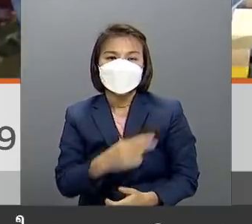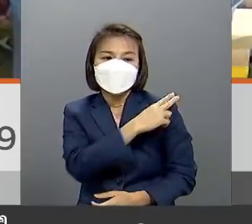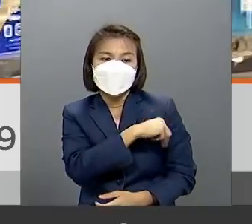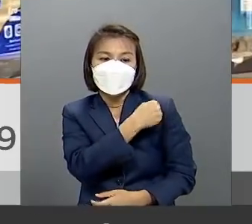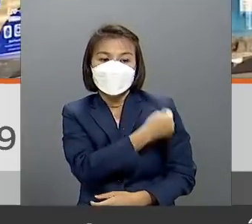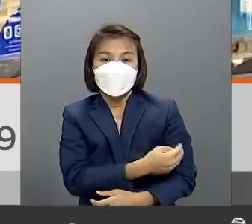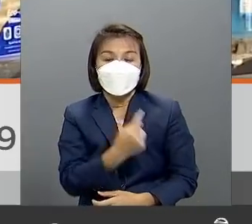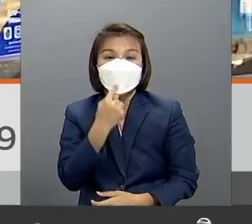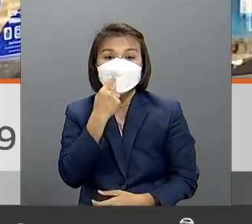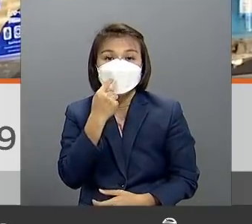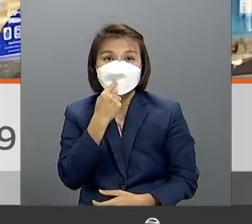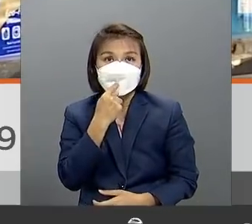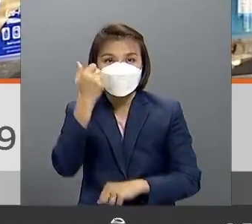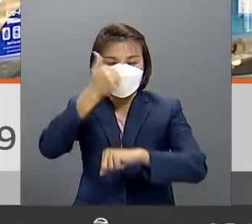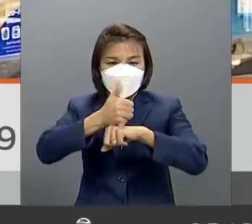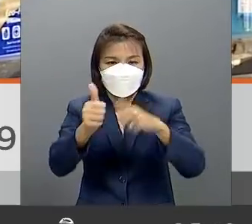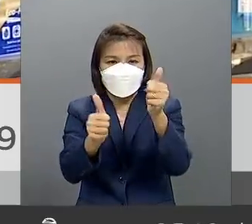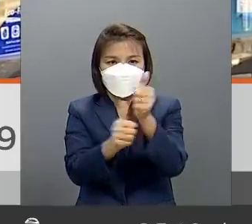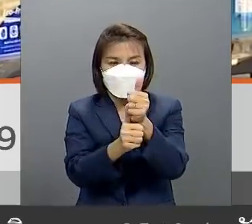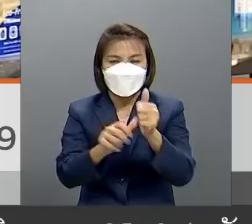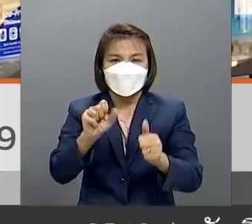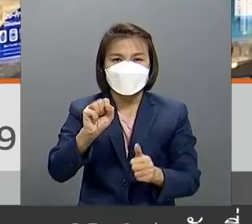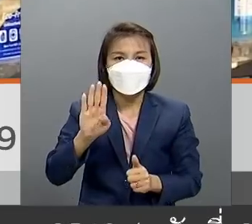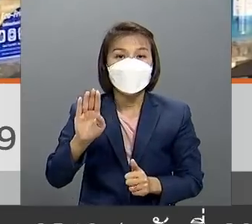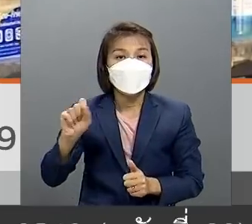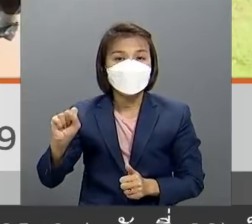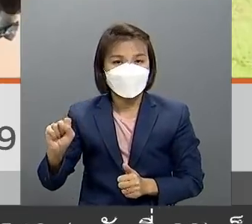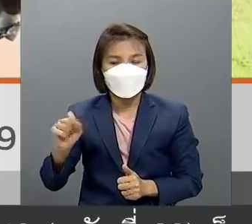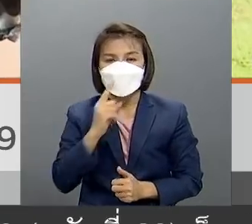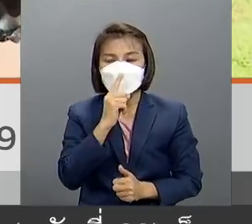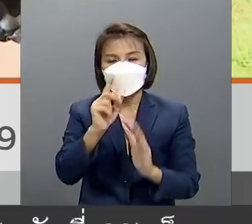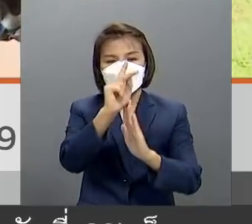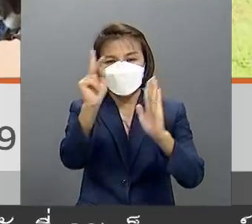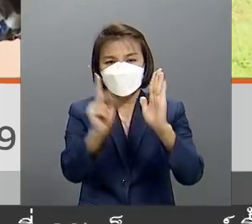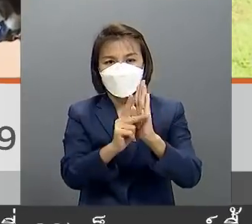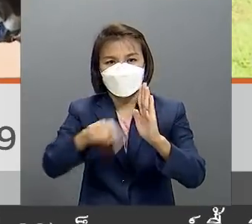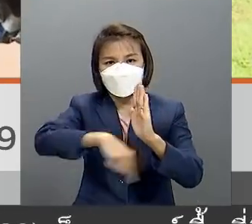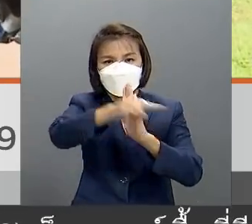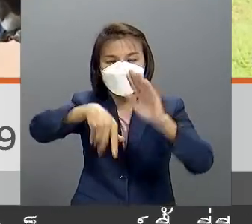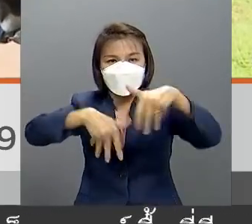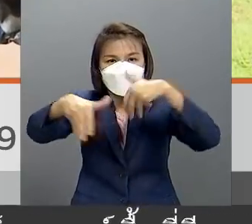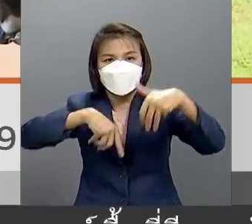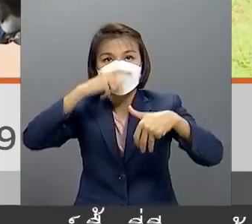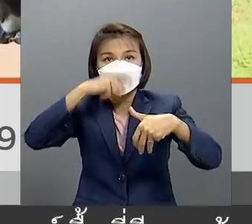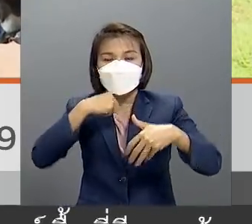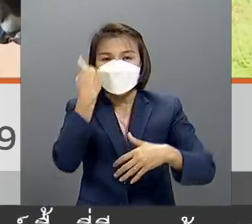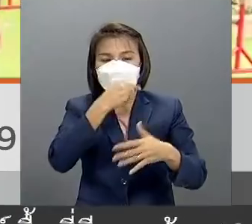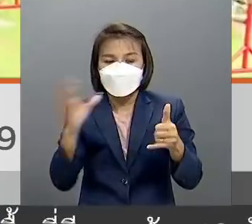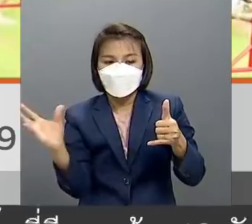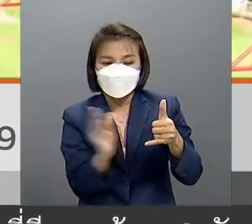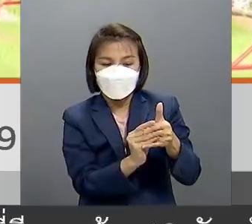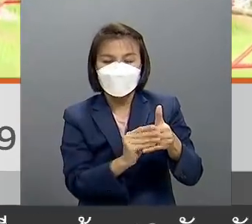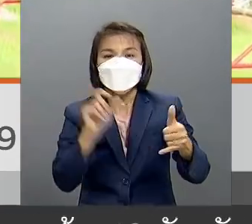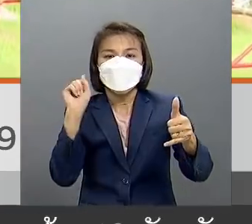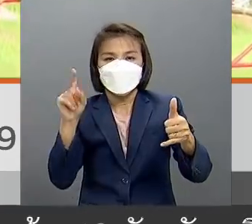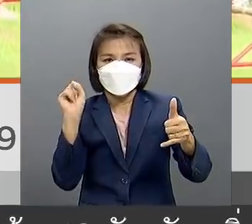รณรองอธิบดีกรมสบส.ก็ระบุค่ะว่าตามกฎหมายประชาชนคนไทยที่ป่วยด้วยโควิด -19 ถือเป็นผู้ป่วยฉุกเฉินสาม